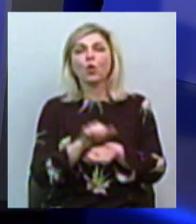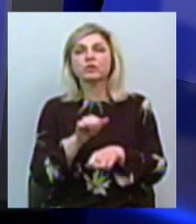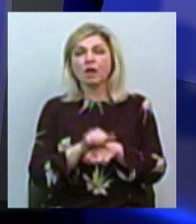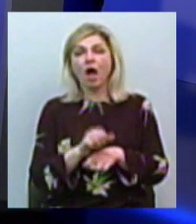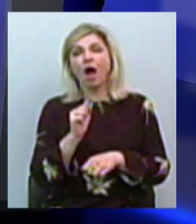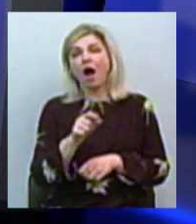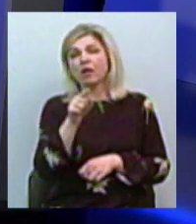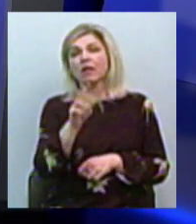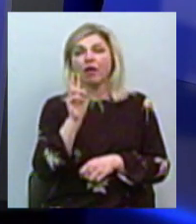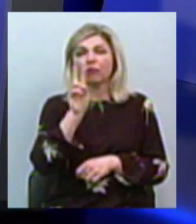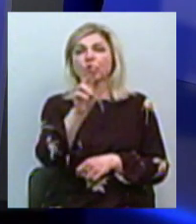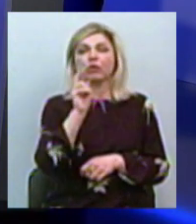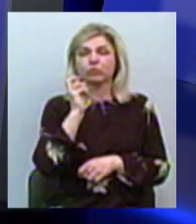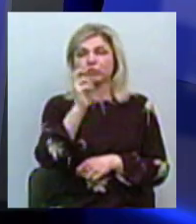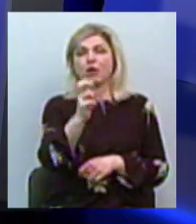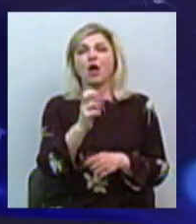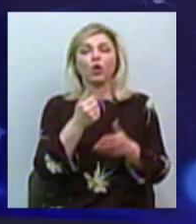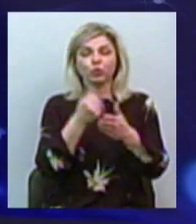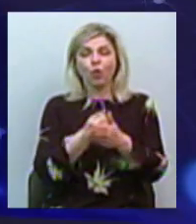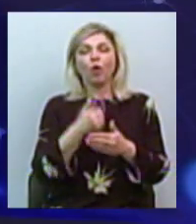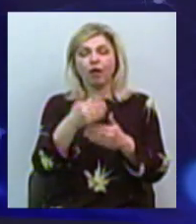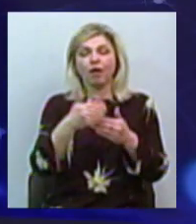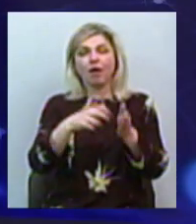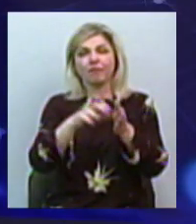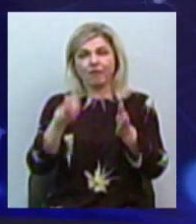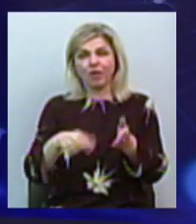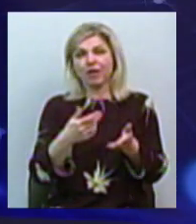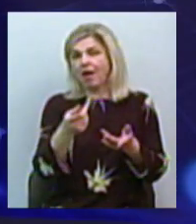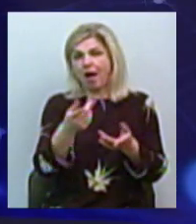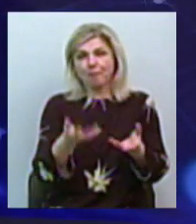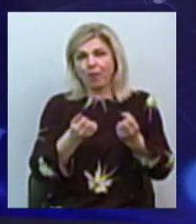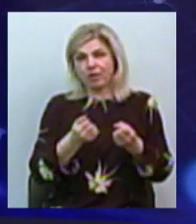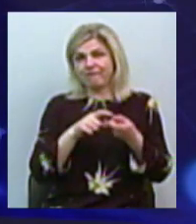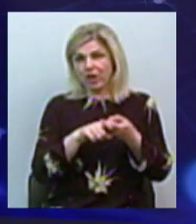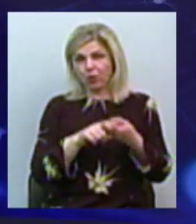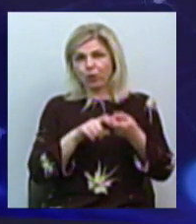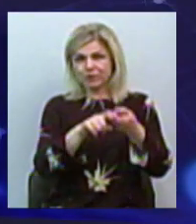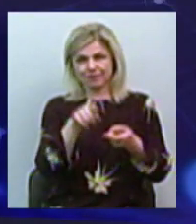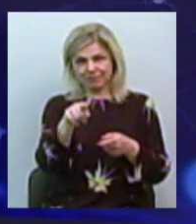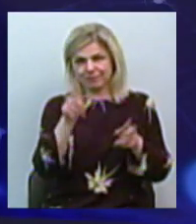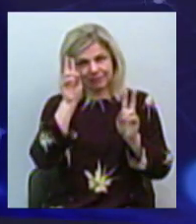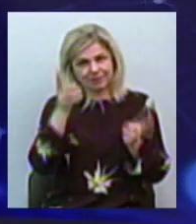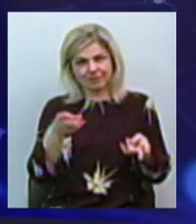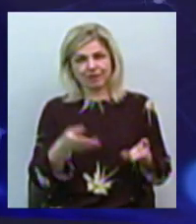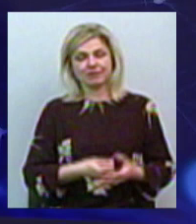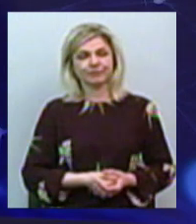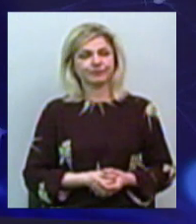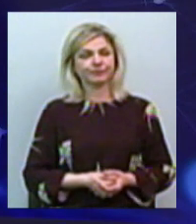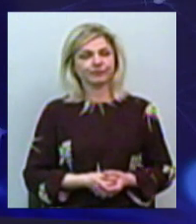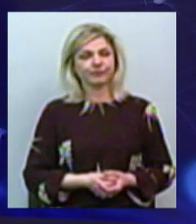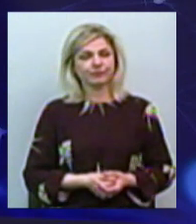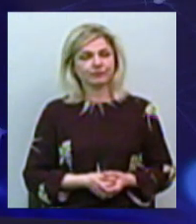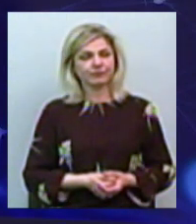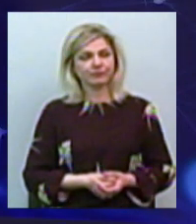подорожі, ви не знаєте. Якщо людина, у людини є виражені респіраторні прояви,